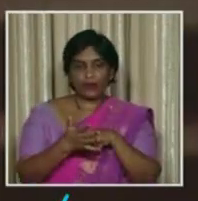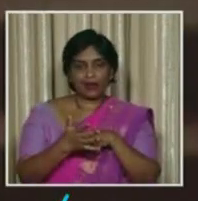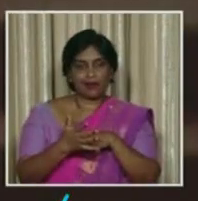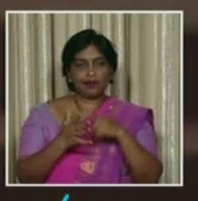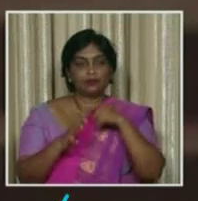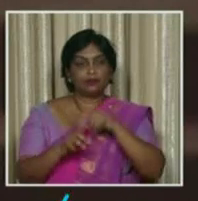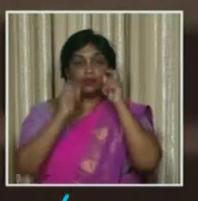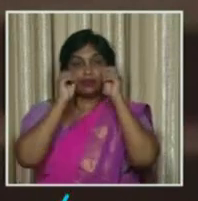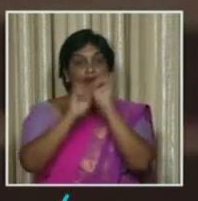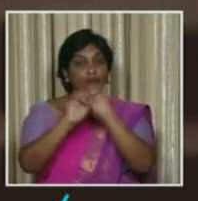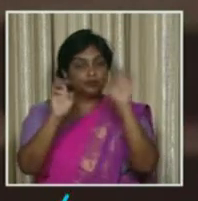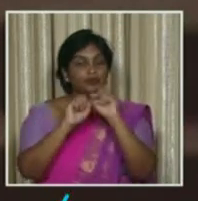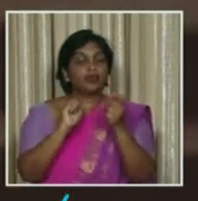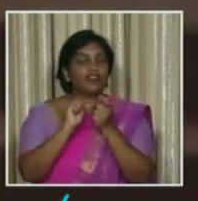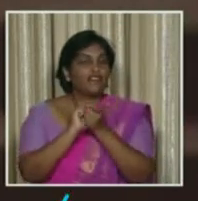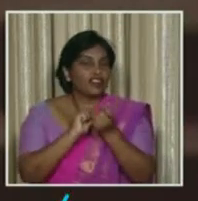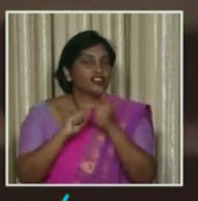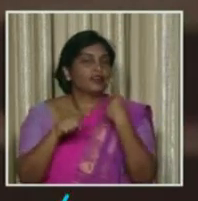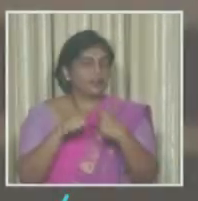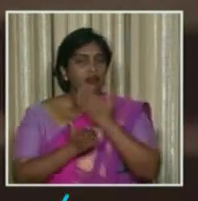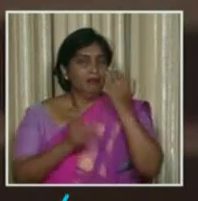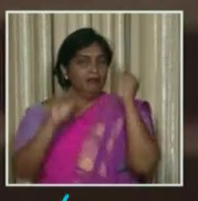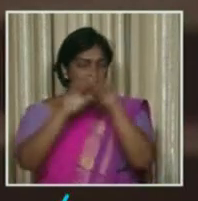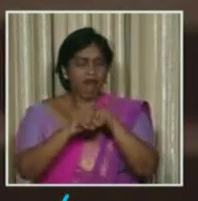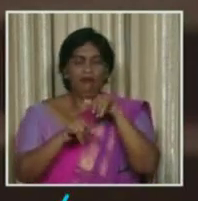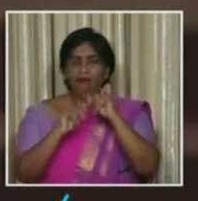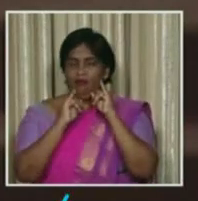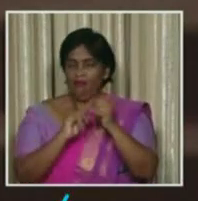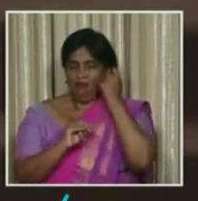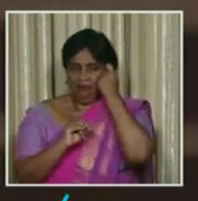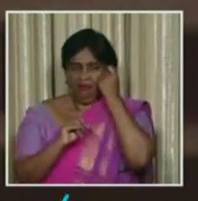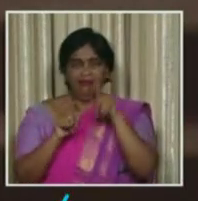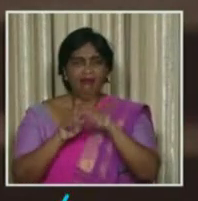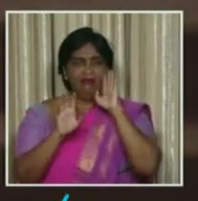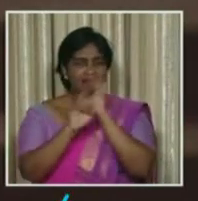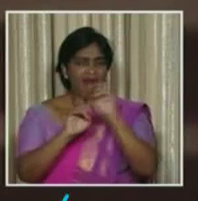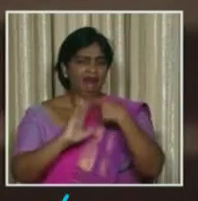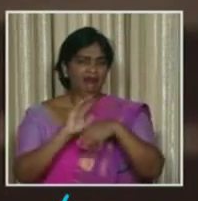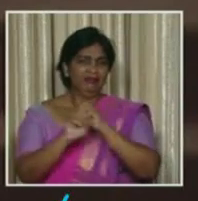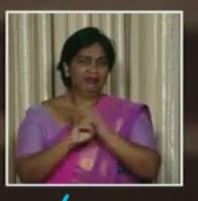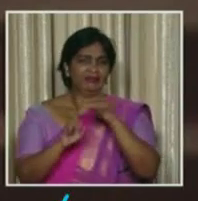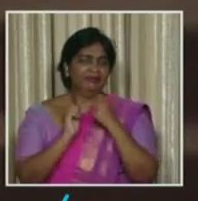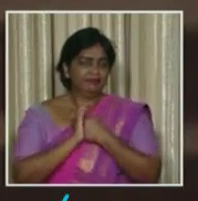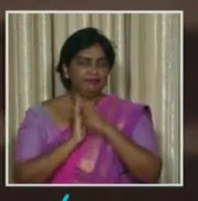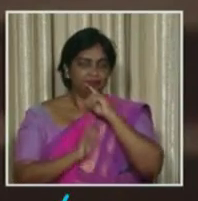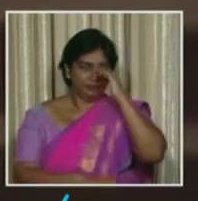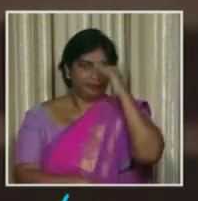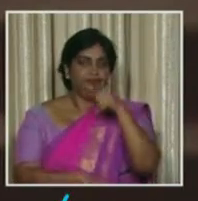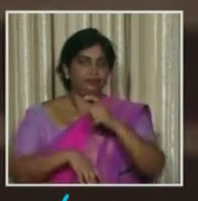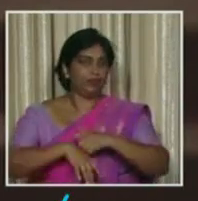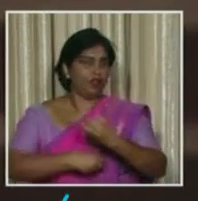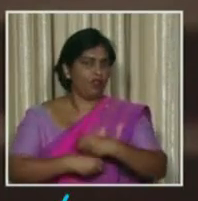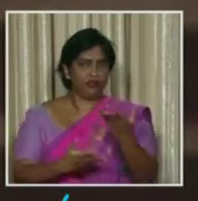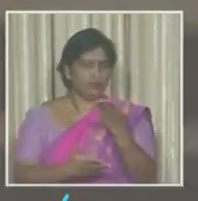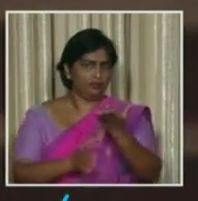තියෙනවා දැනුවත් කිරීමේ වැඩසටහනක් කරනවායි කියන කාරණාව. වැරදි දෙයක් මේ පණිවිඩය රටට දෙන්න හදන්නේ කරු කතා. මෙතුමල්ලගේ කාලේ තමයි මේක